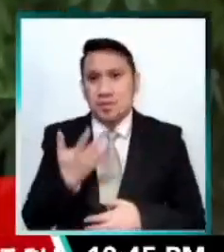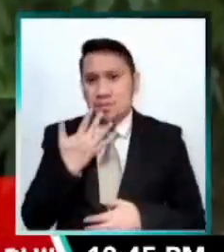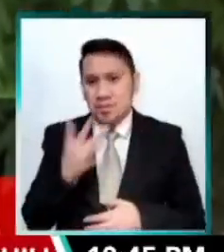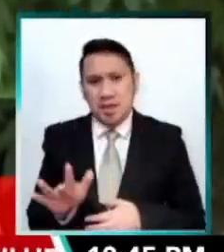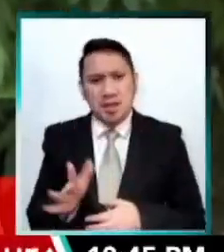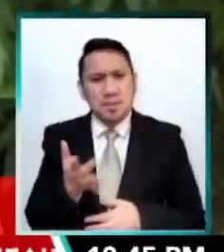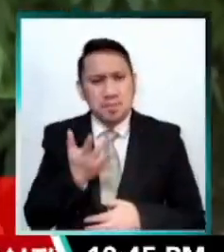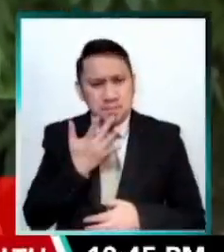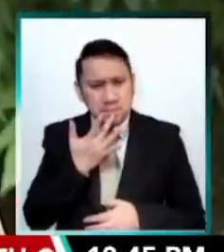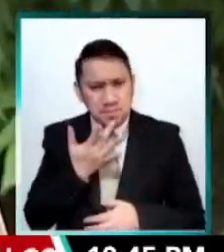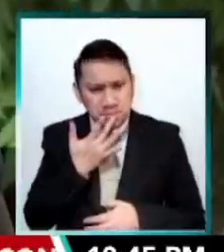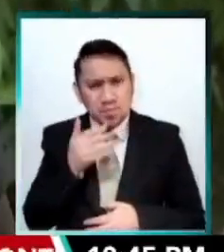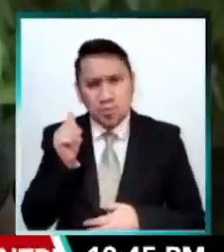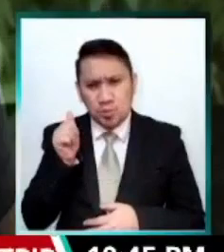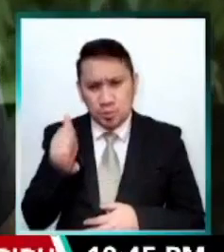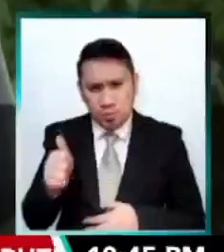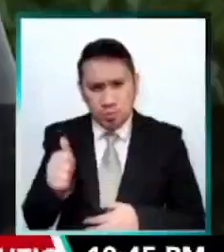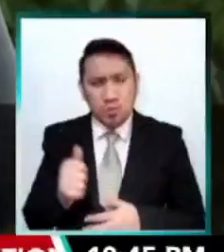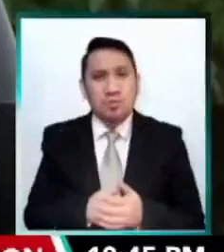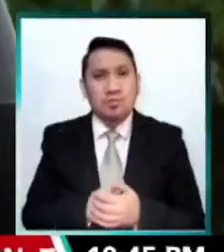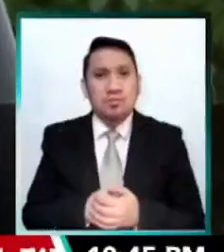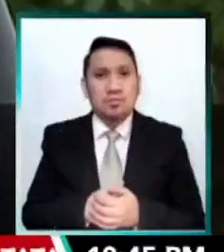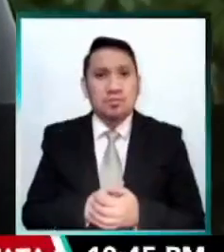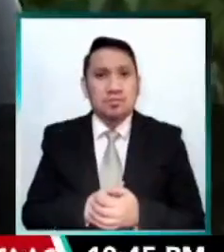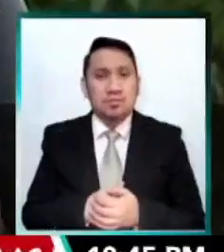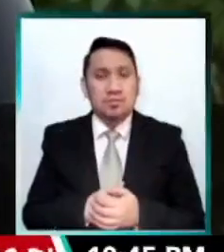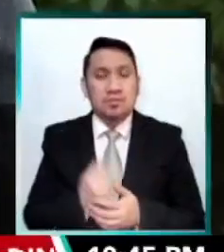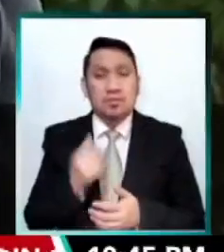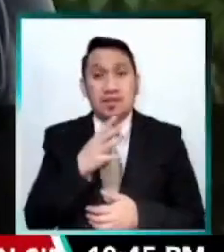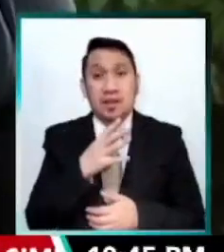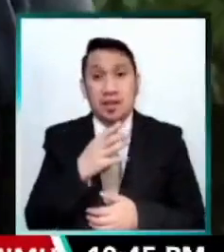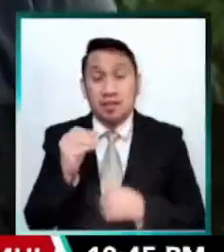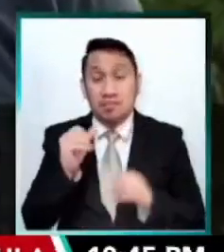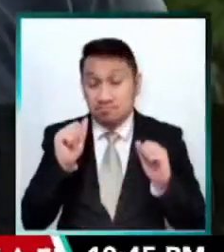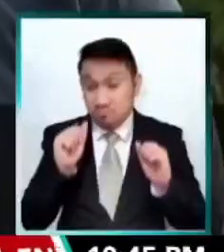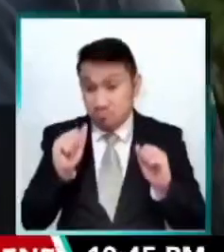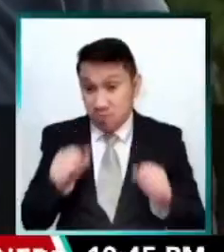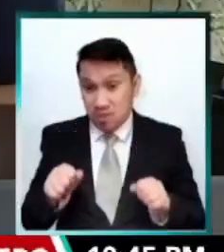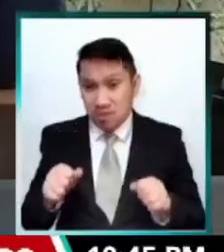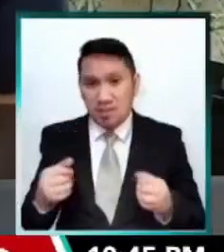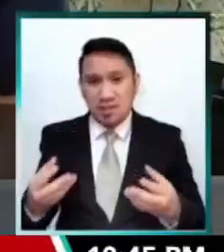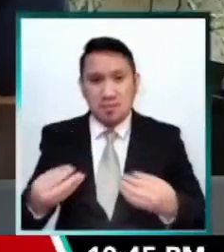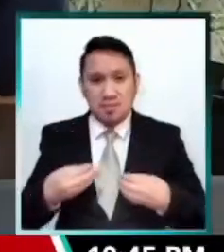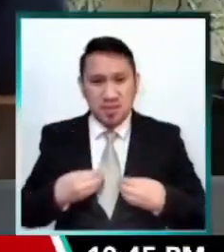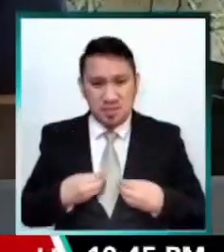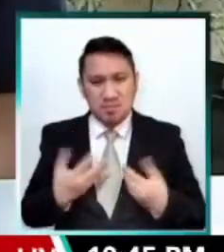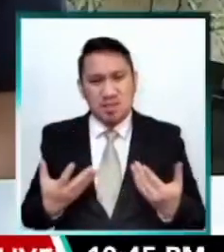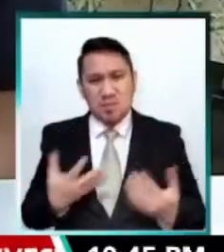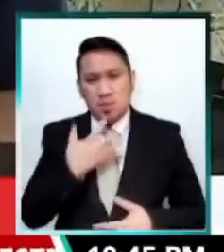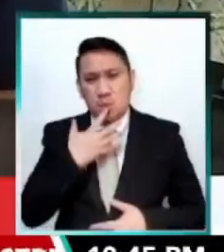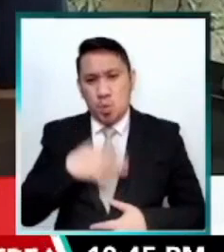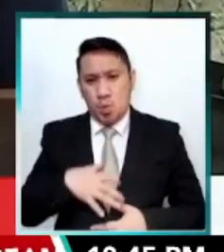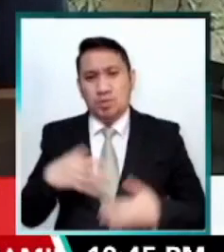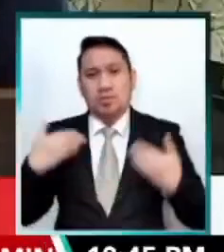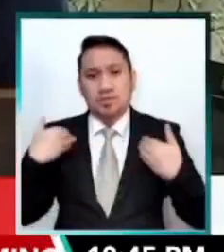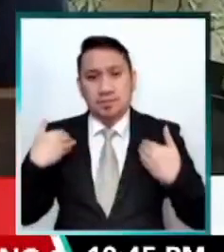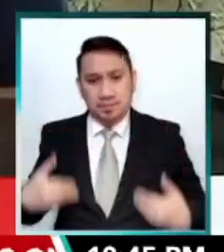may milk, tapos pwede nating higupin, nakakapagpainit ng sikmura.